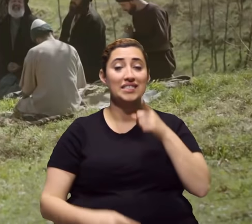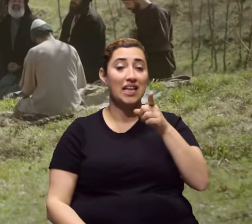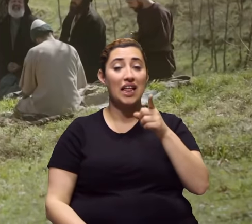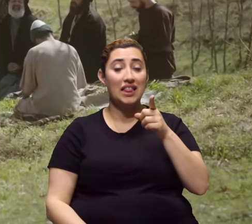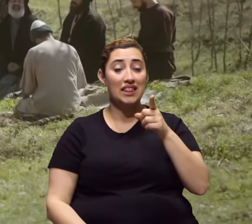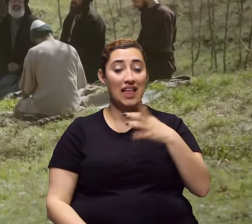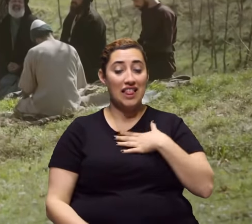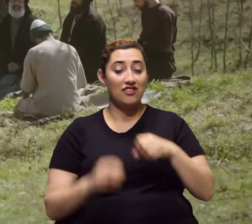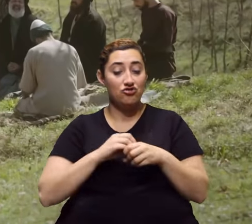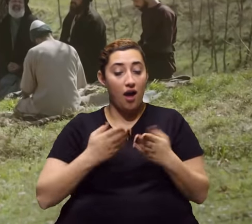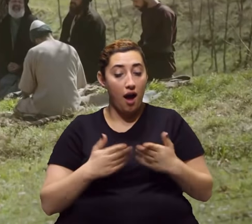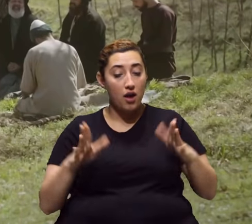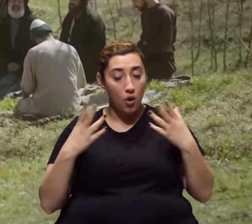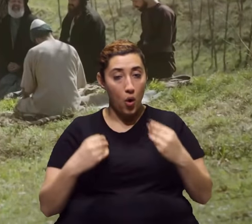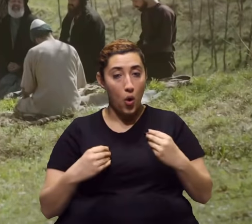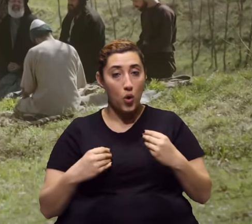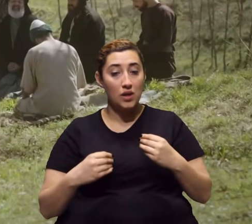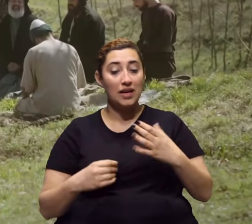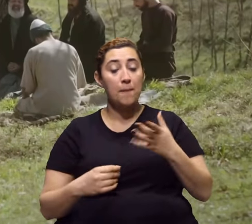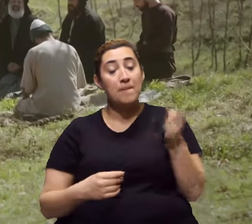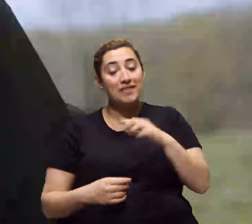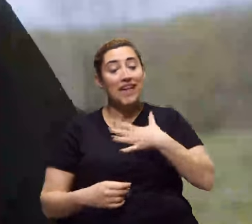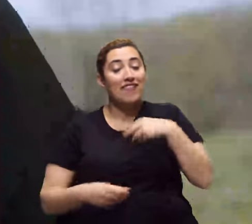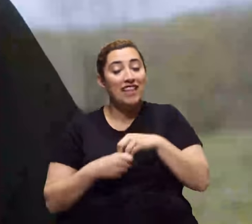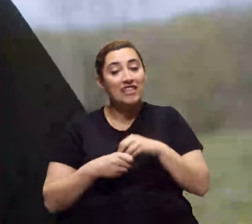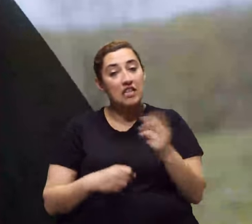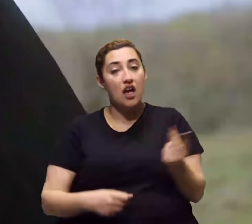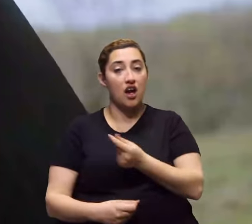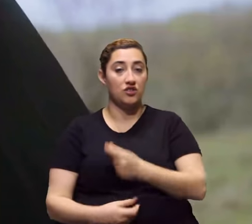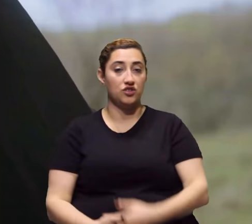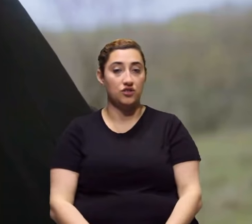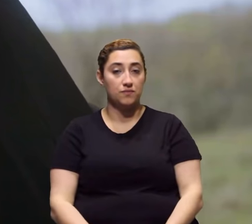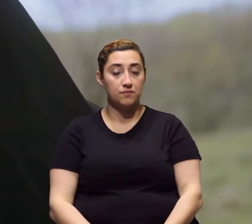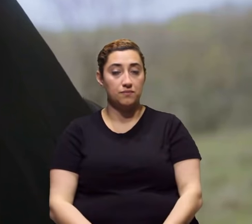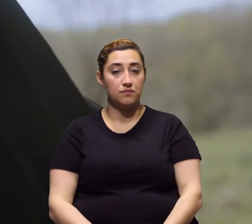Senden ayrıl, sana kaç.